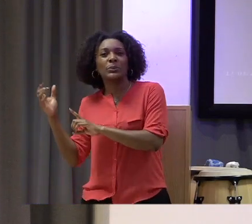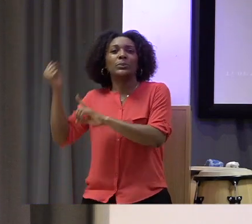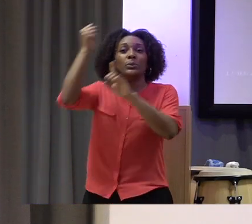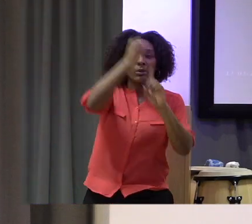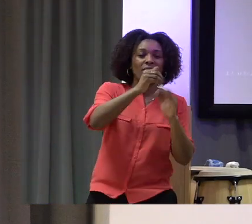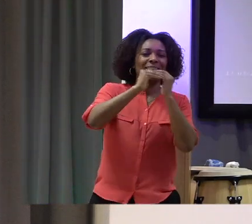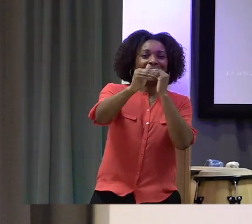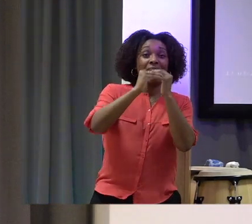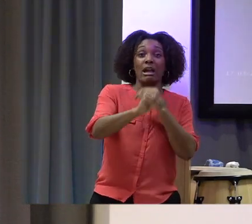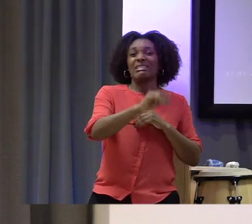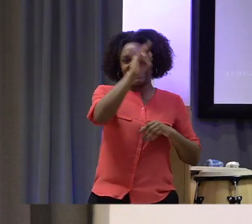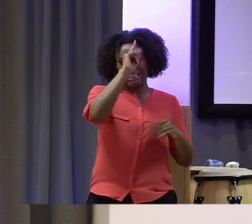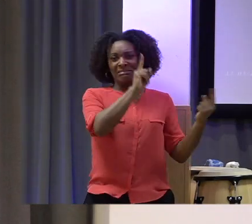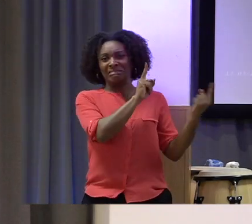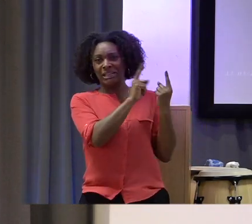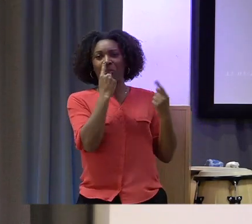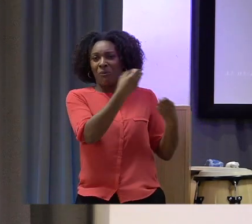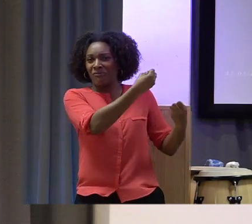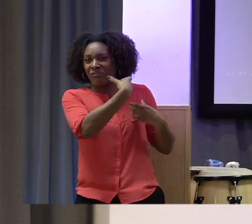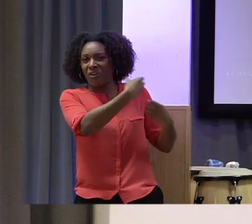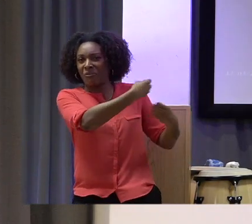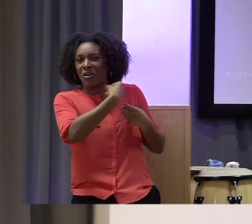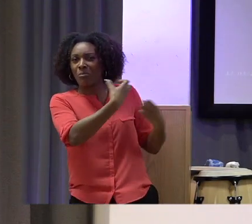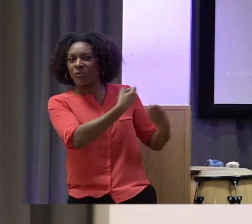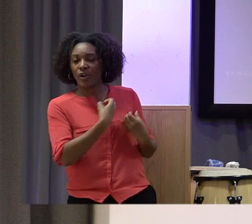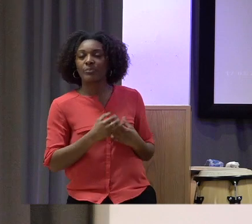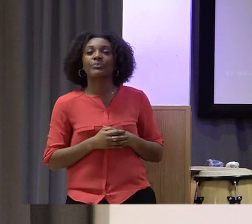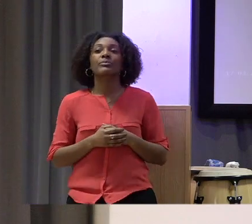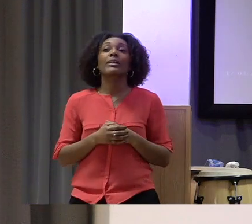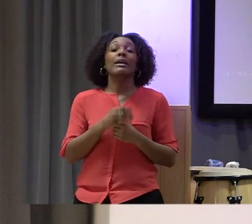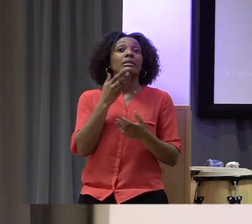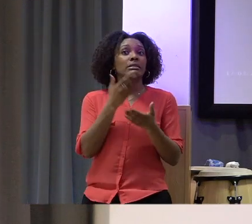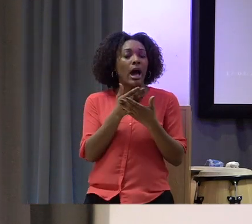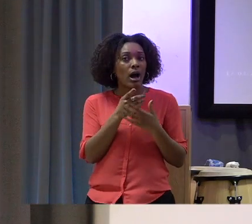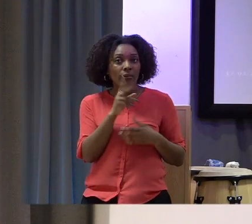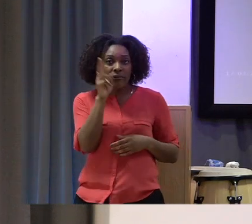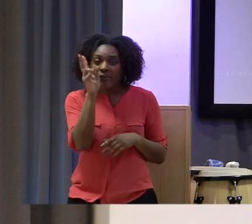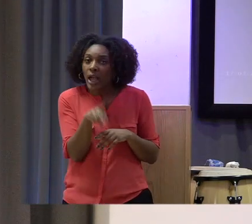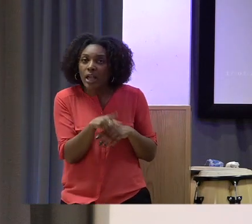Cette déclaration fait partie de ces passages de la Bible qui m'interrogent.